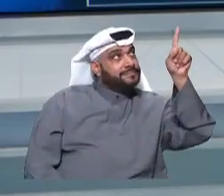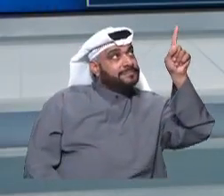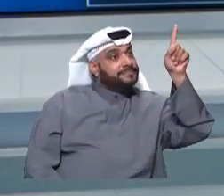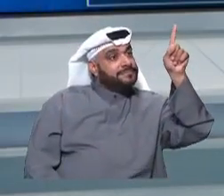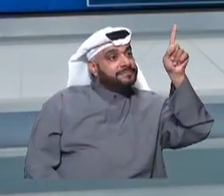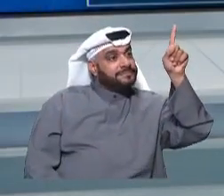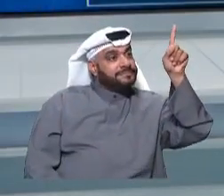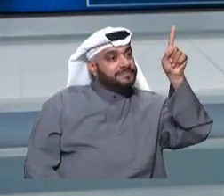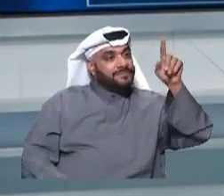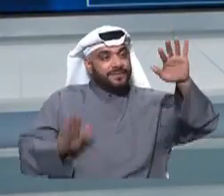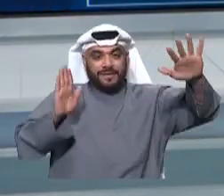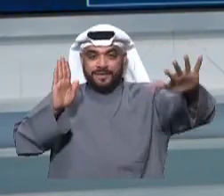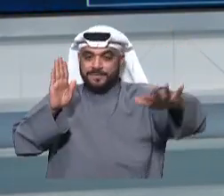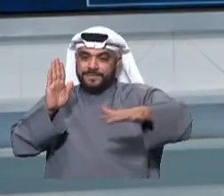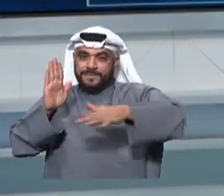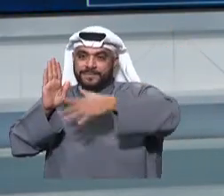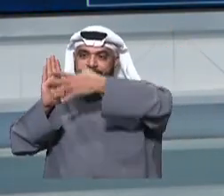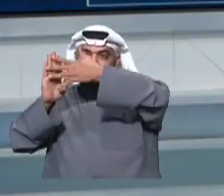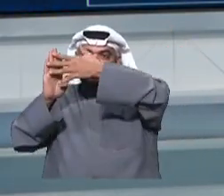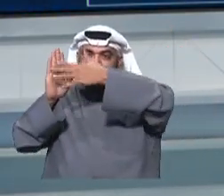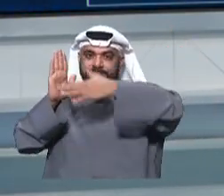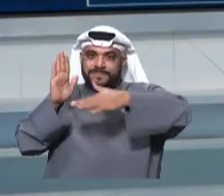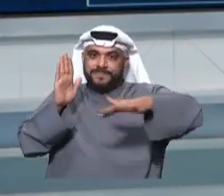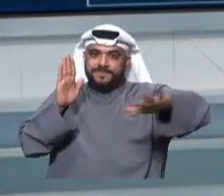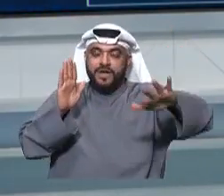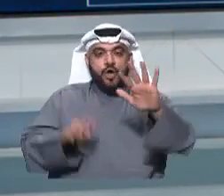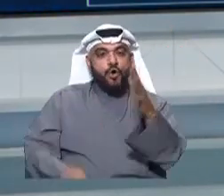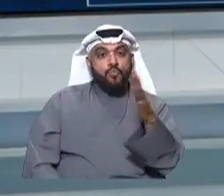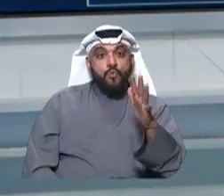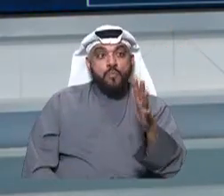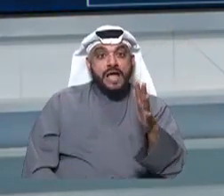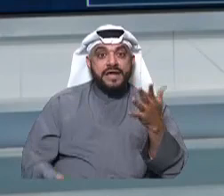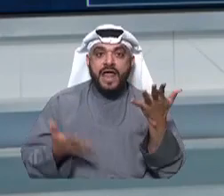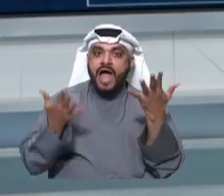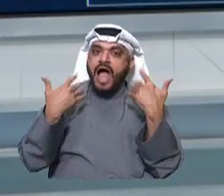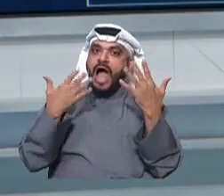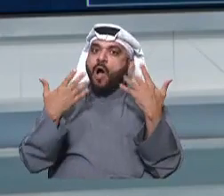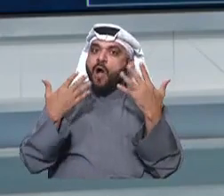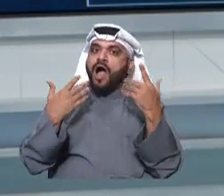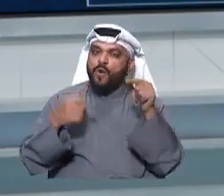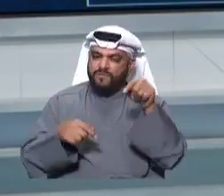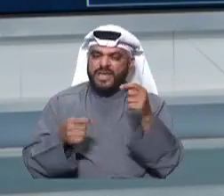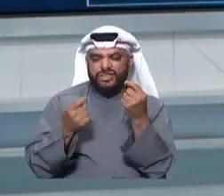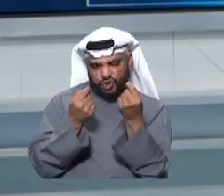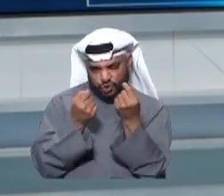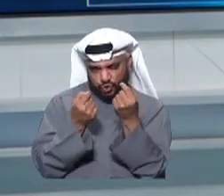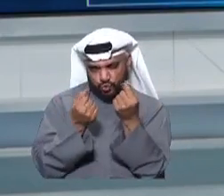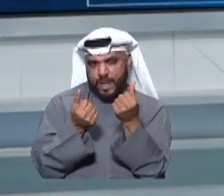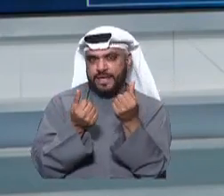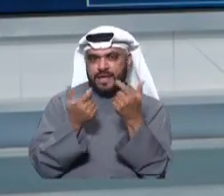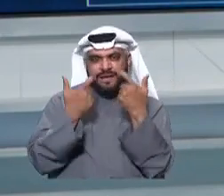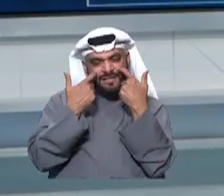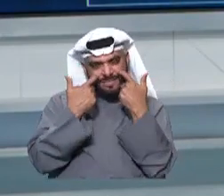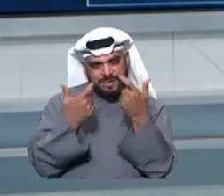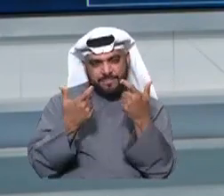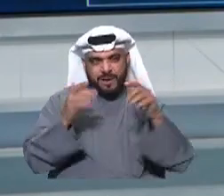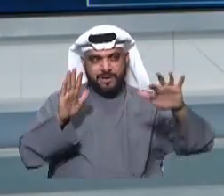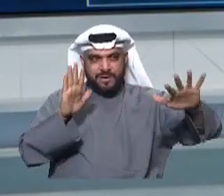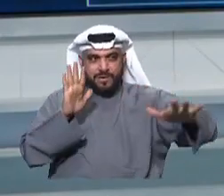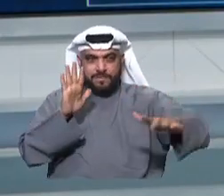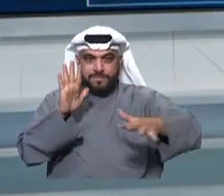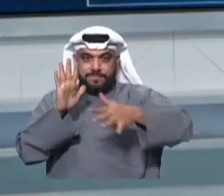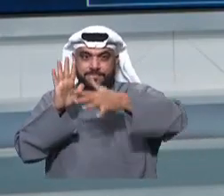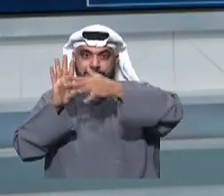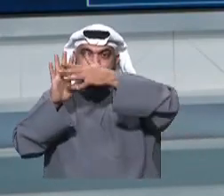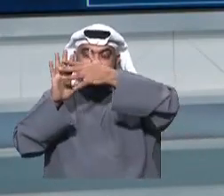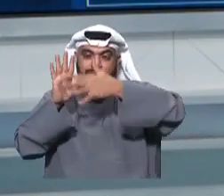أقدام. أما مساء متوقع أنه راح يكون هناك نشاط في الرياح الجنوبية الشرقية، لذلك قد يصل ارتفاع الموج ما بين